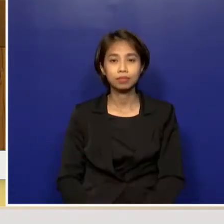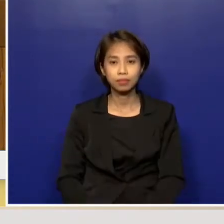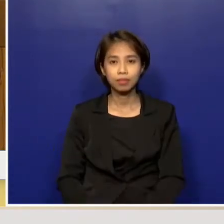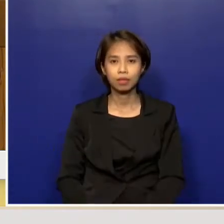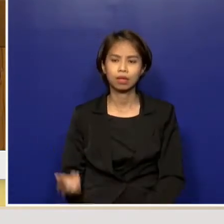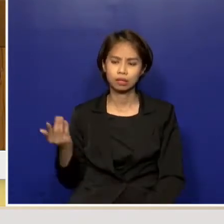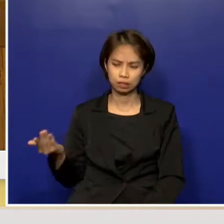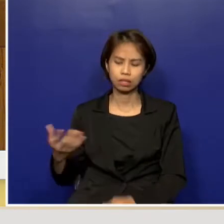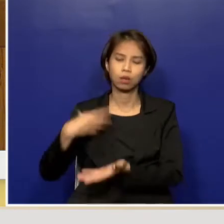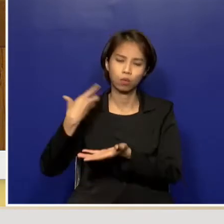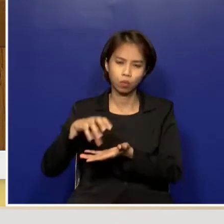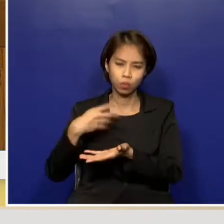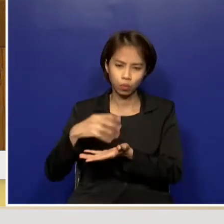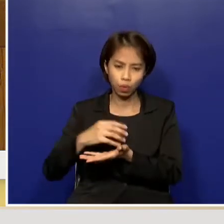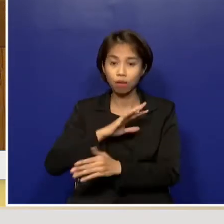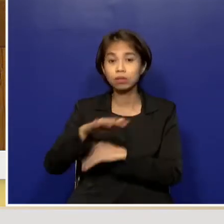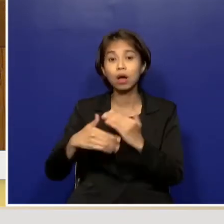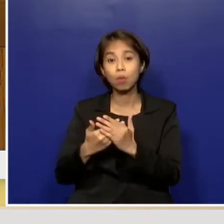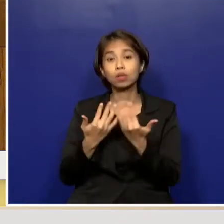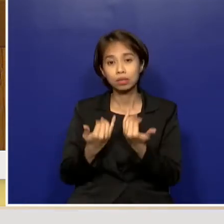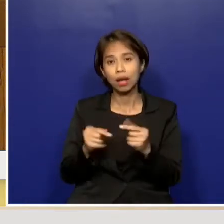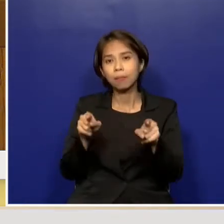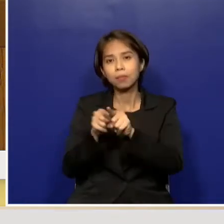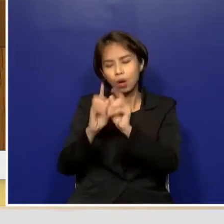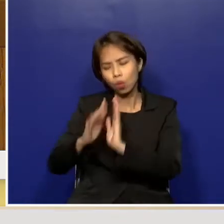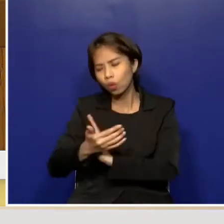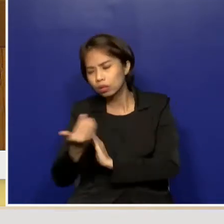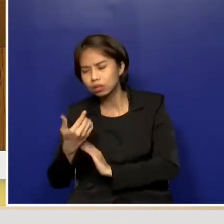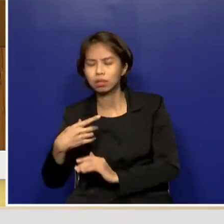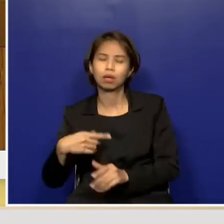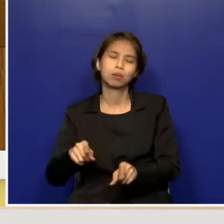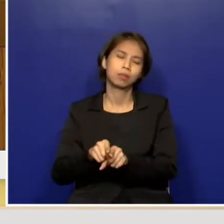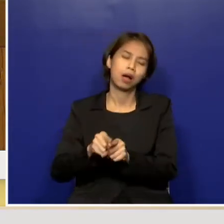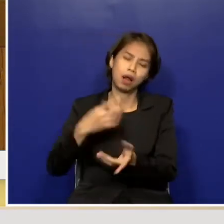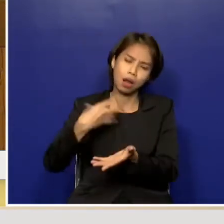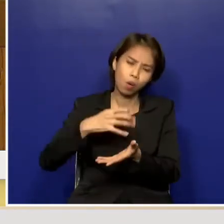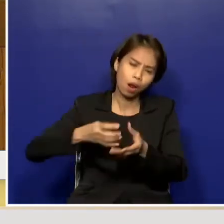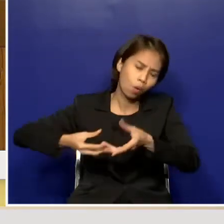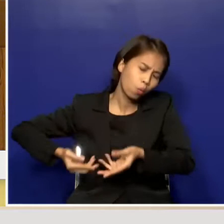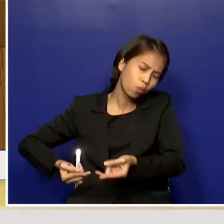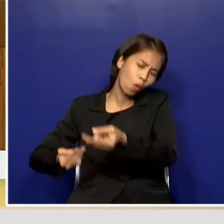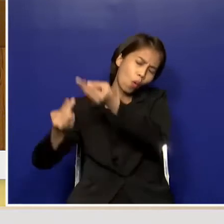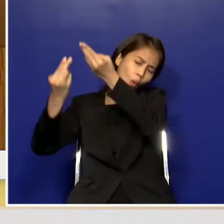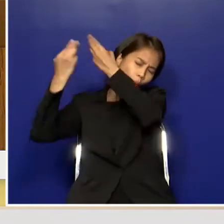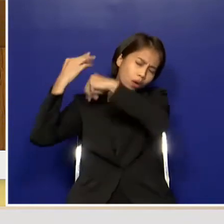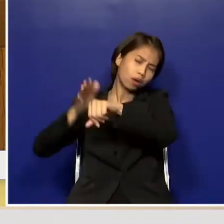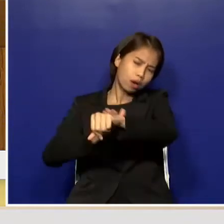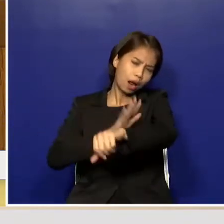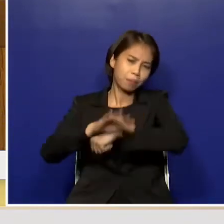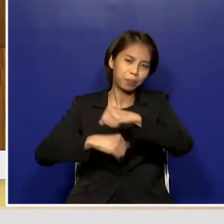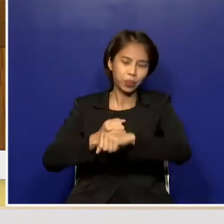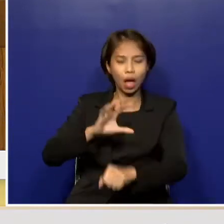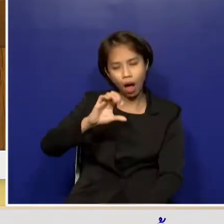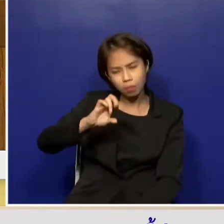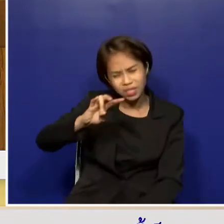ทพูมทหมด ก็อย่างที่ สมาชิคส 8กล่วแล้ววัย้อนหงไปนานมาก green ไปไปตั้งแตป Paper 57